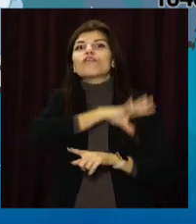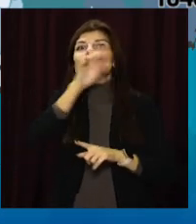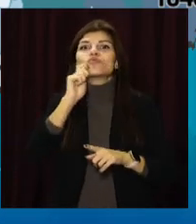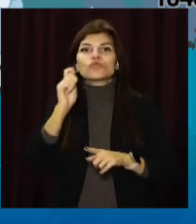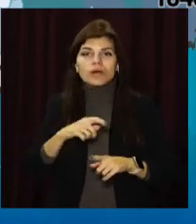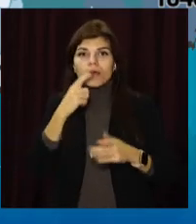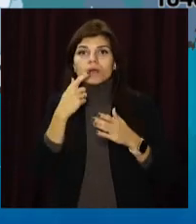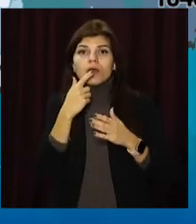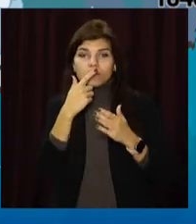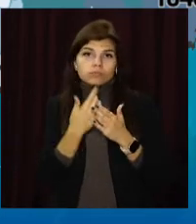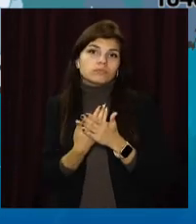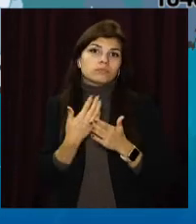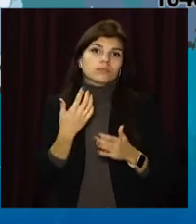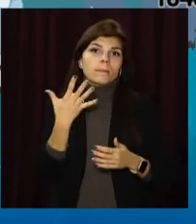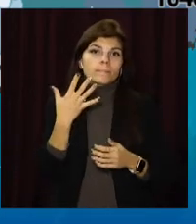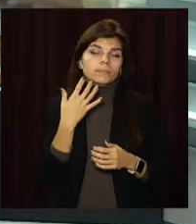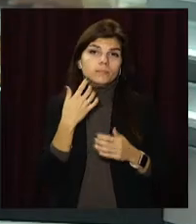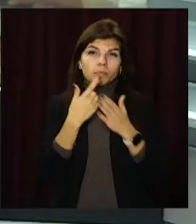Майже 500 людей померли.